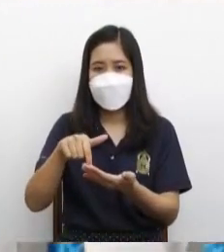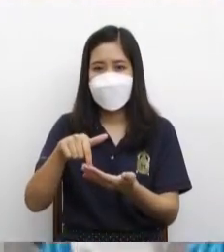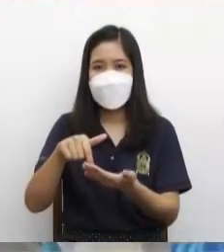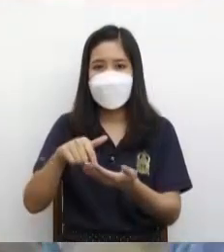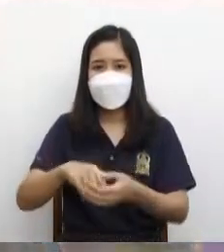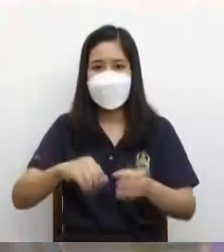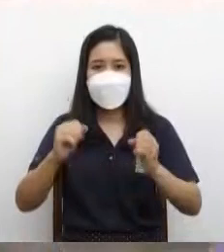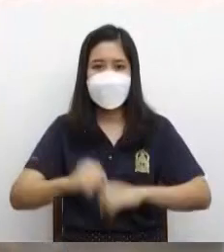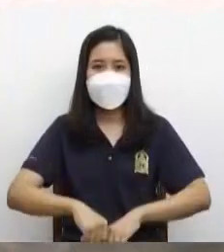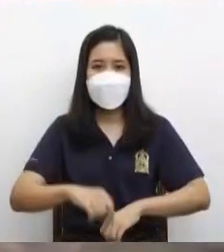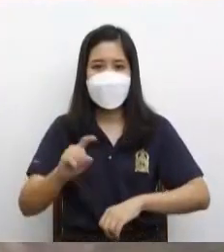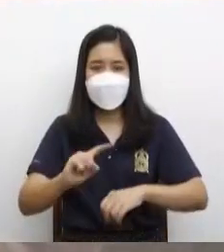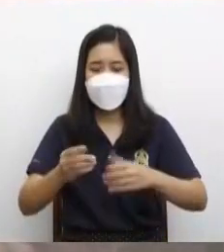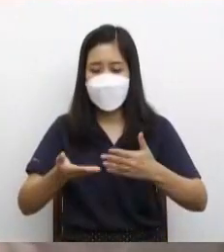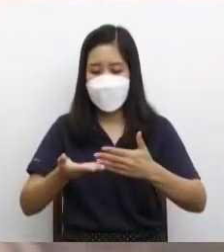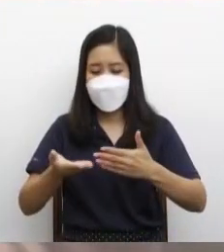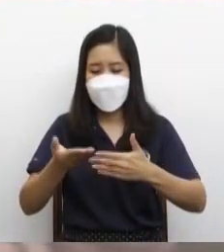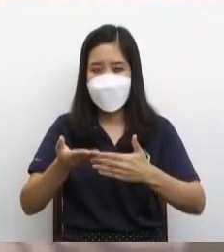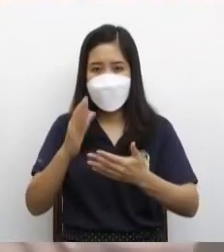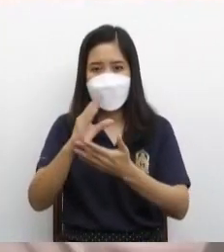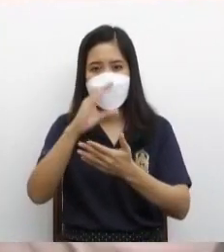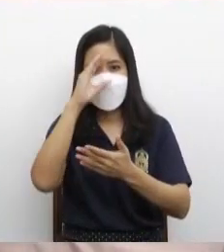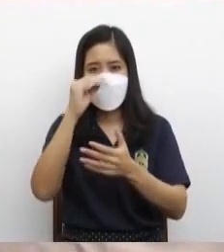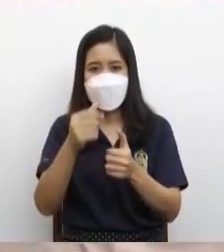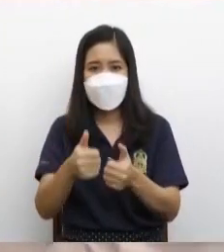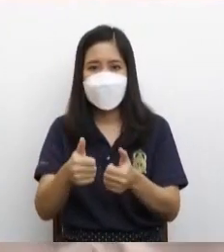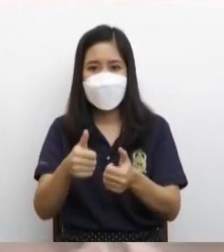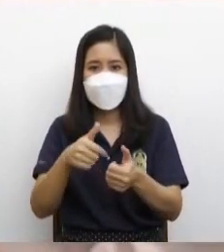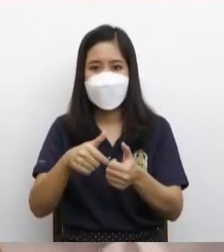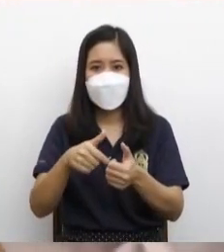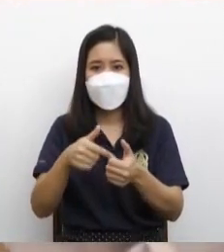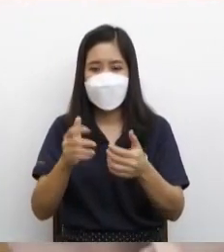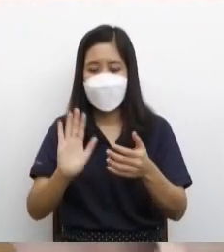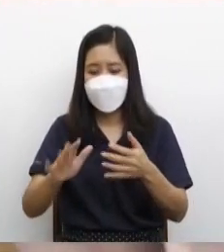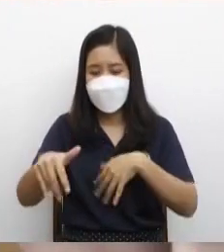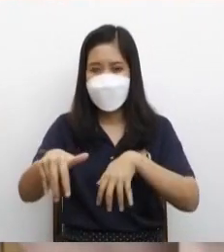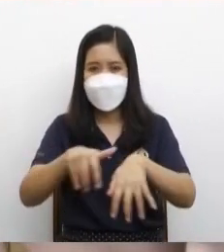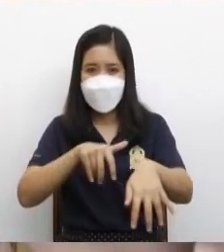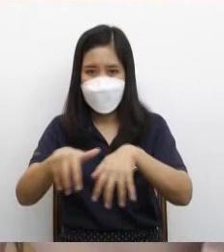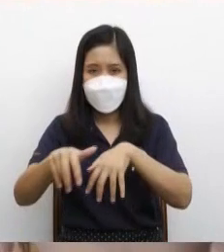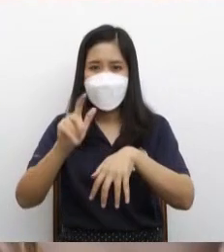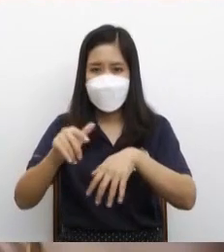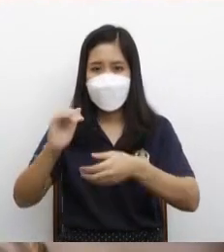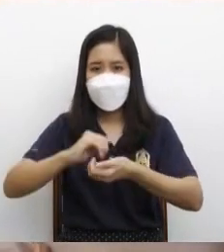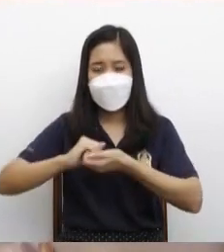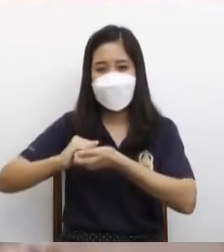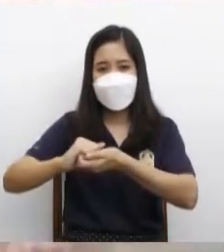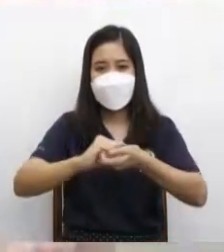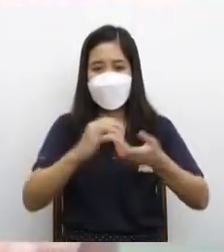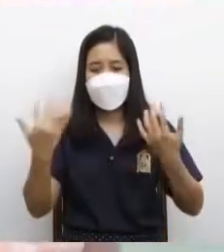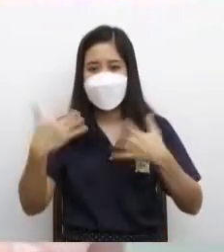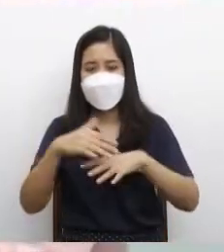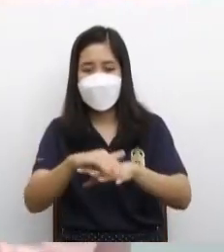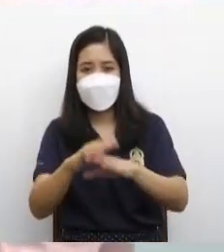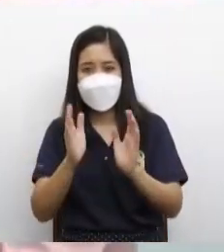ยกระดับคุณภาพการศึกษาเป็นที่น่าพอใจของชุมชนและชุมชนเข้ามามีส่วนร่วมจนขณะนี้มีนักเรียนเกือบ